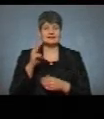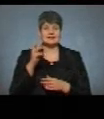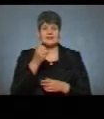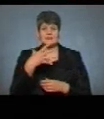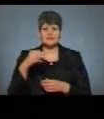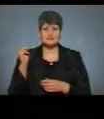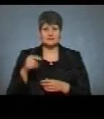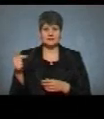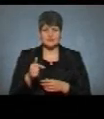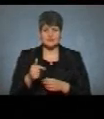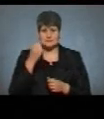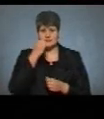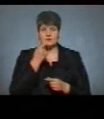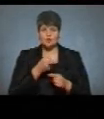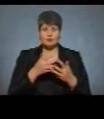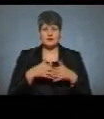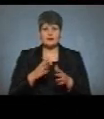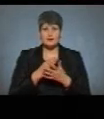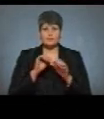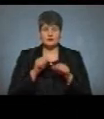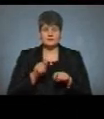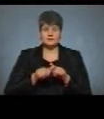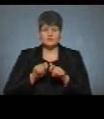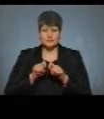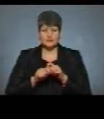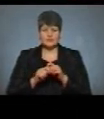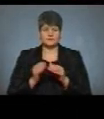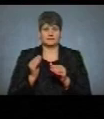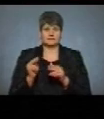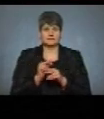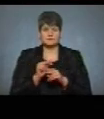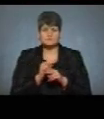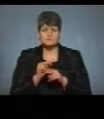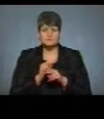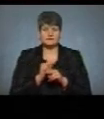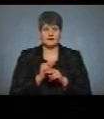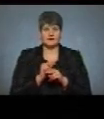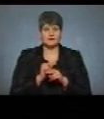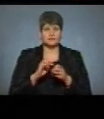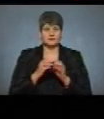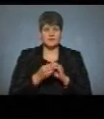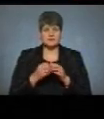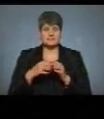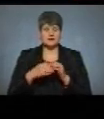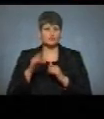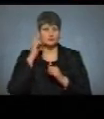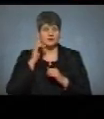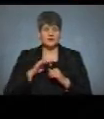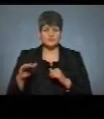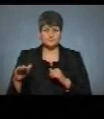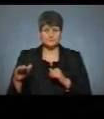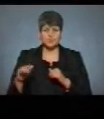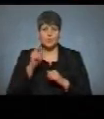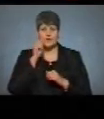Завдяки цьому апарату ми маємо можливість дообстежити і обґрунтувати патологію середнього вуха у дітей. Українська збірна, у складі